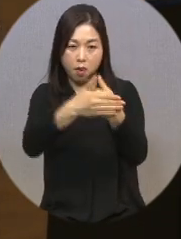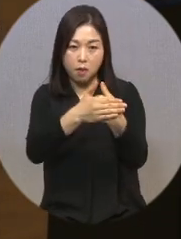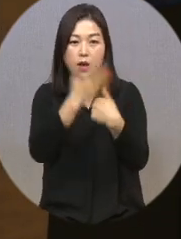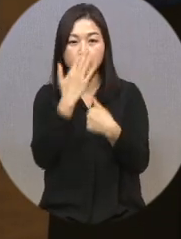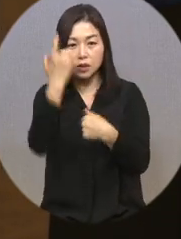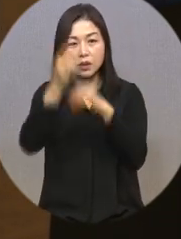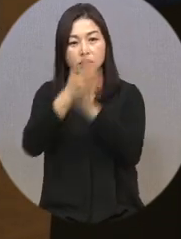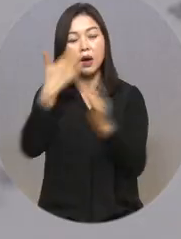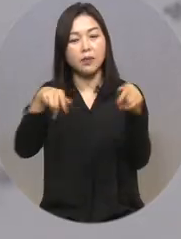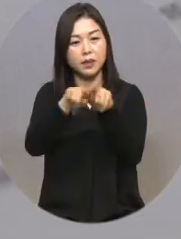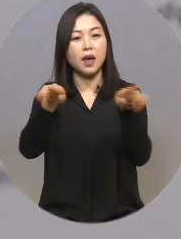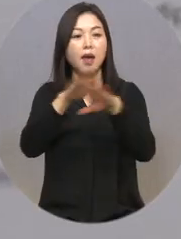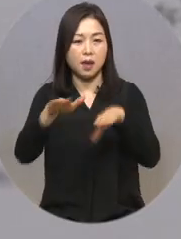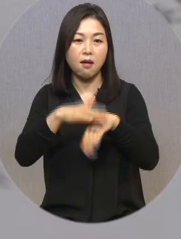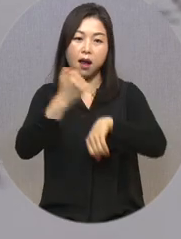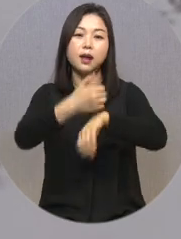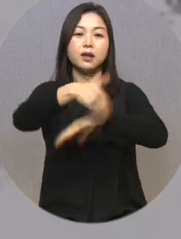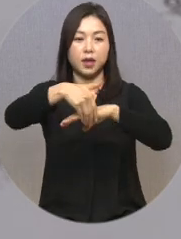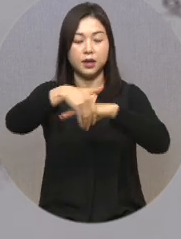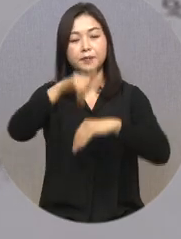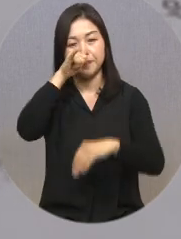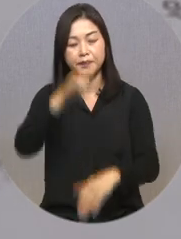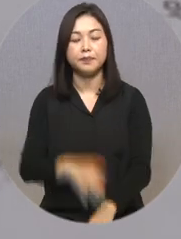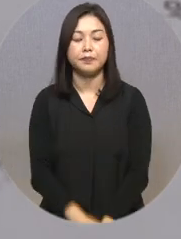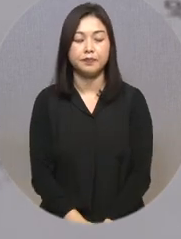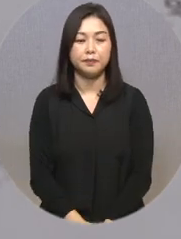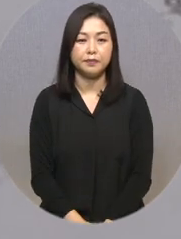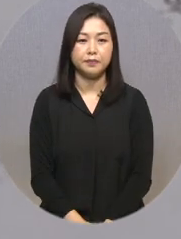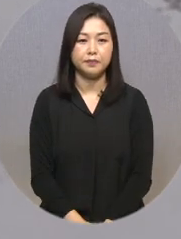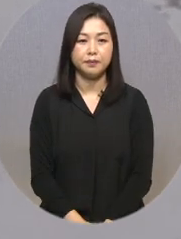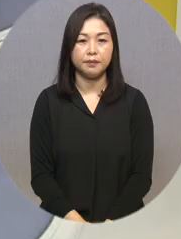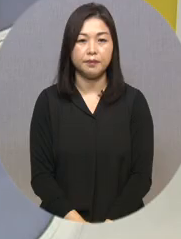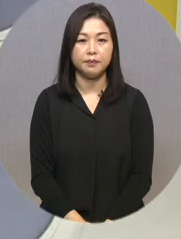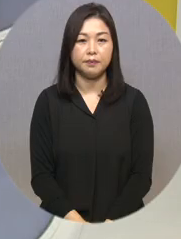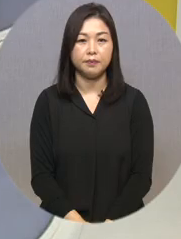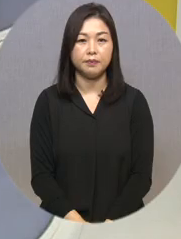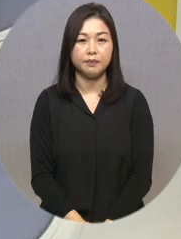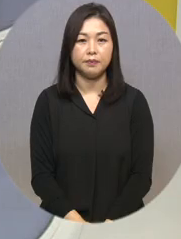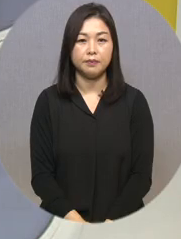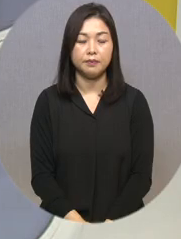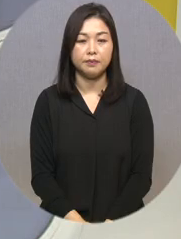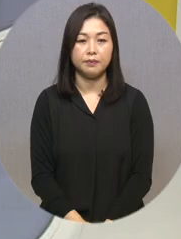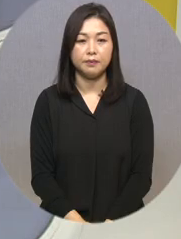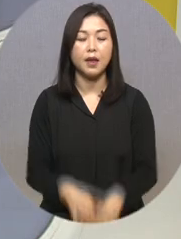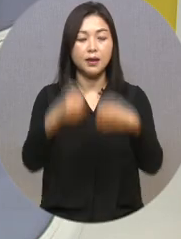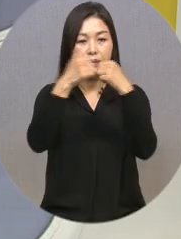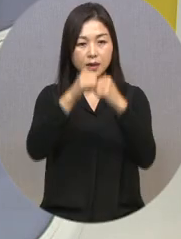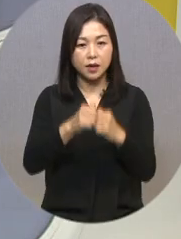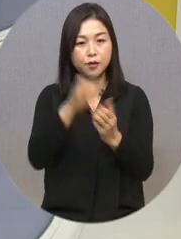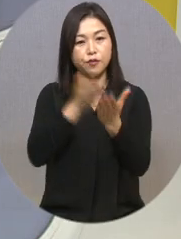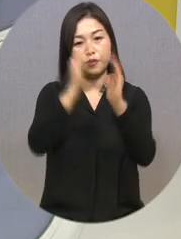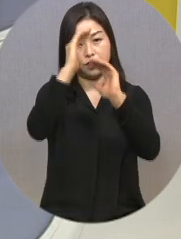해결해 나갈 계획입니다. 복지TV 뉴스 이영수입니다. 이 밖에 자세한